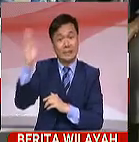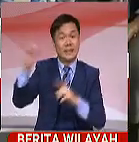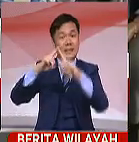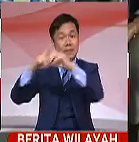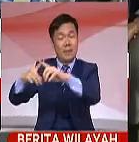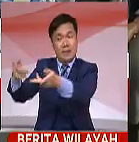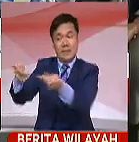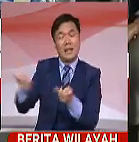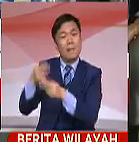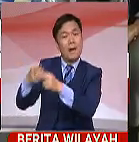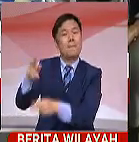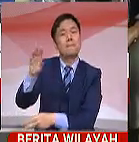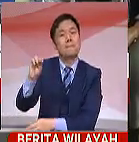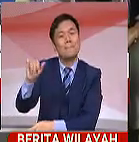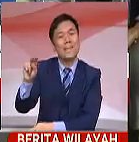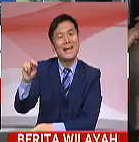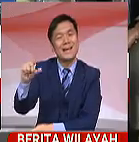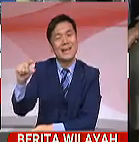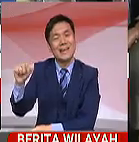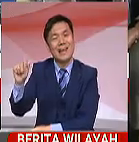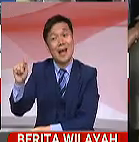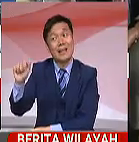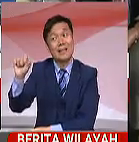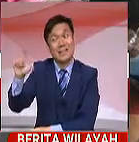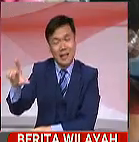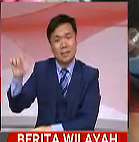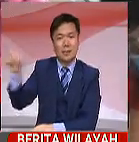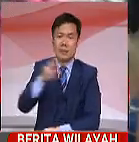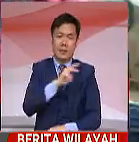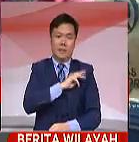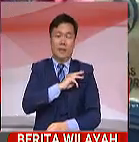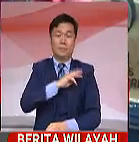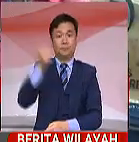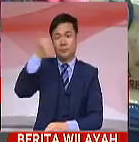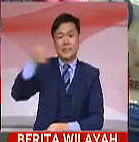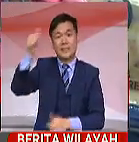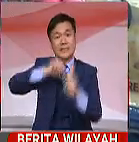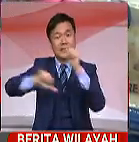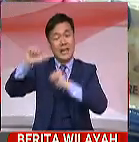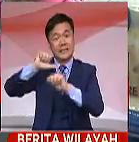menggatal. Majlis penyerahan disempurnakan Menteri Sains, Teknologi dan Inovasi Sabah,